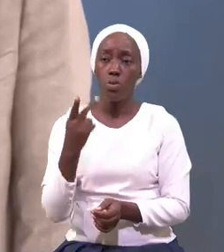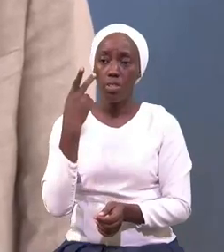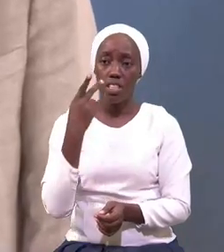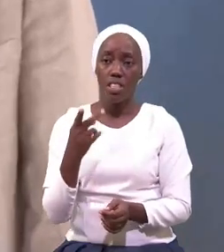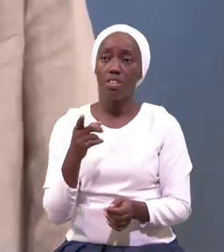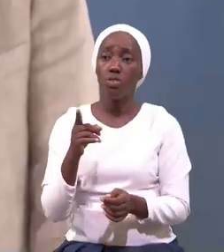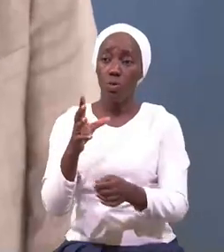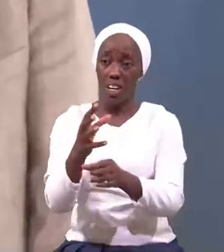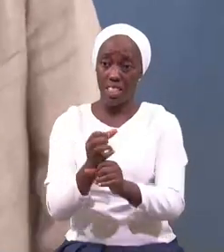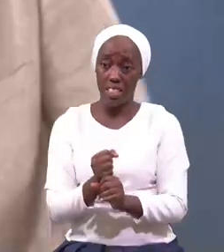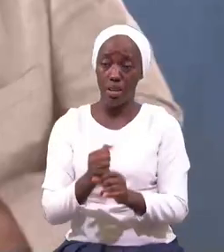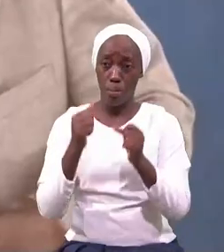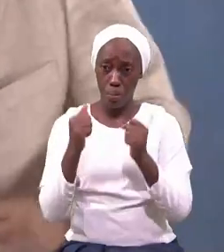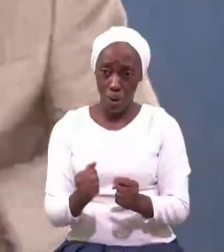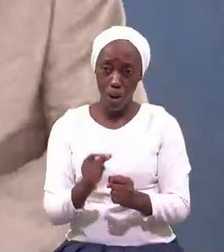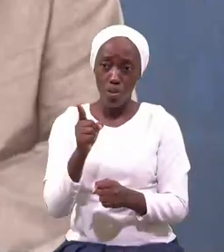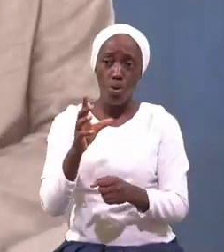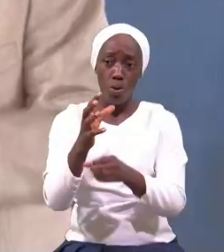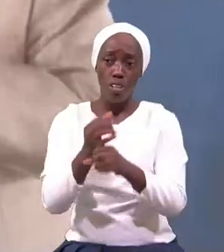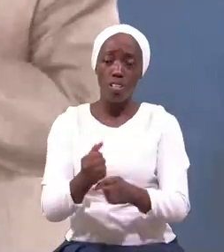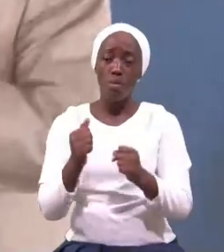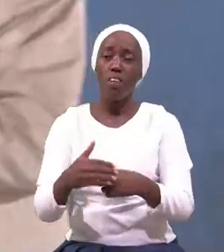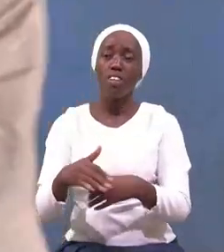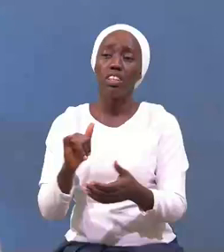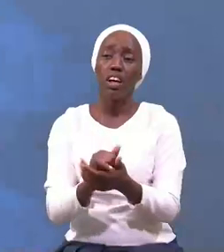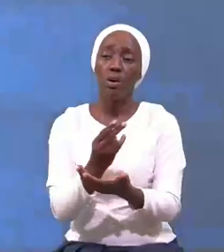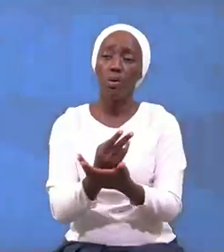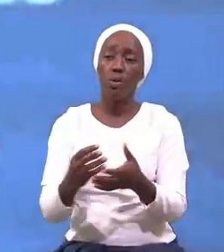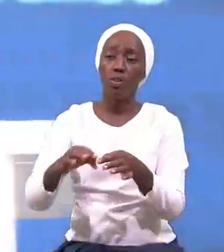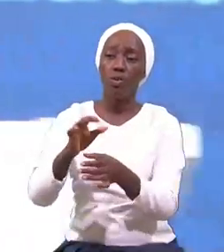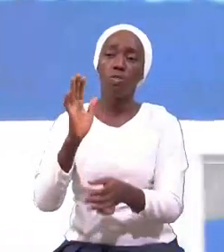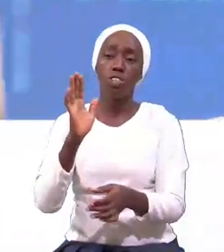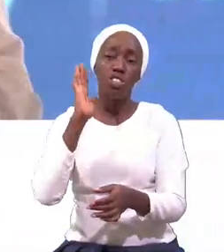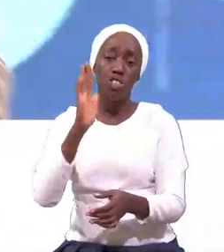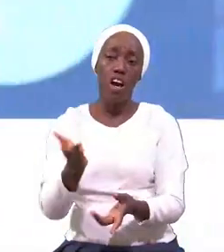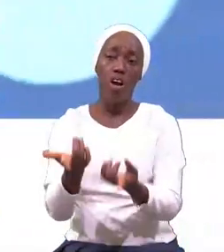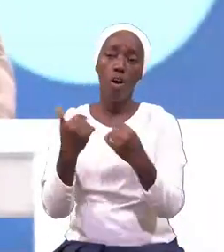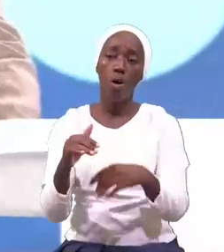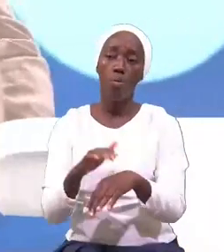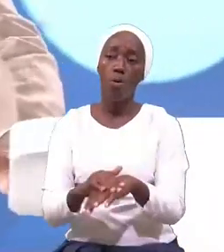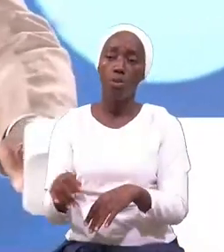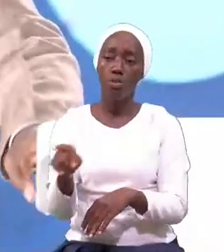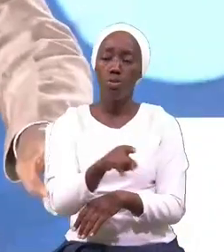a une puissance. Et vous recevez une puissance, le Saint-Esprit survenant sur vous.